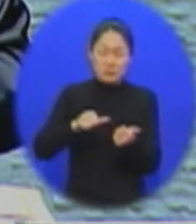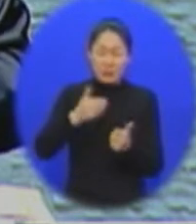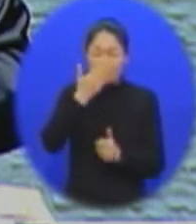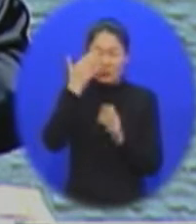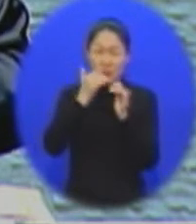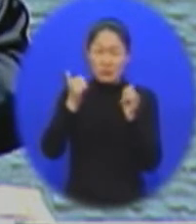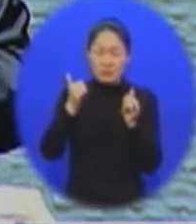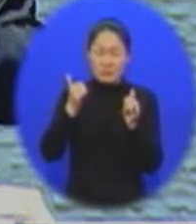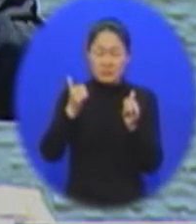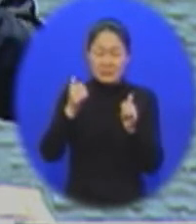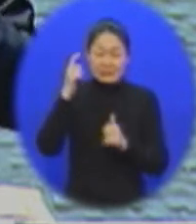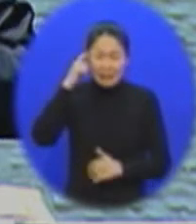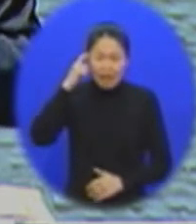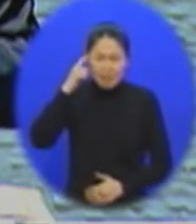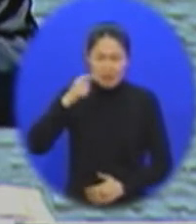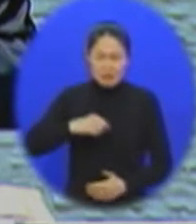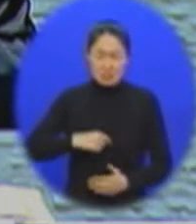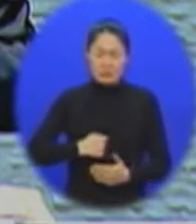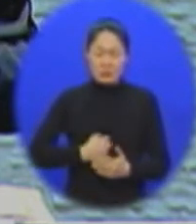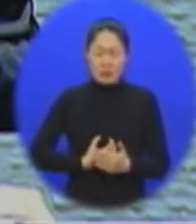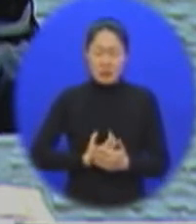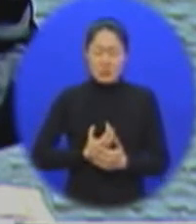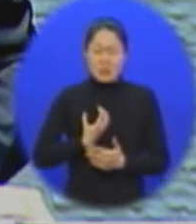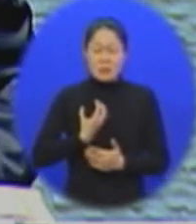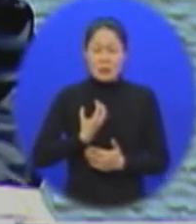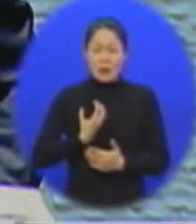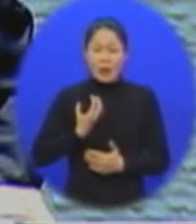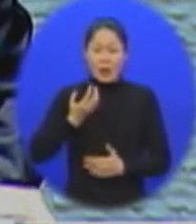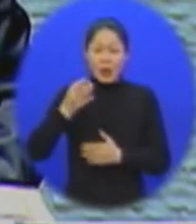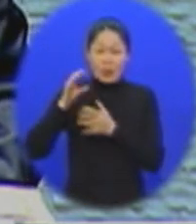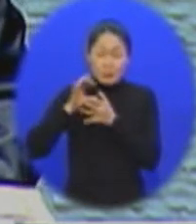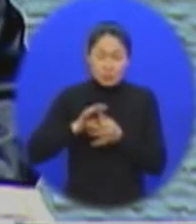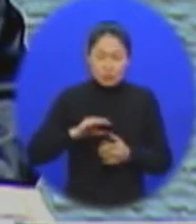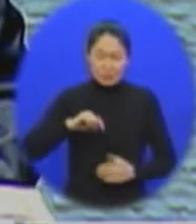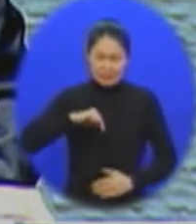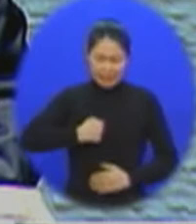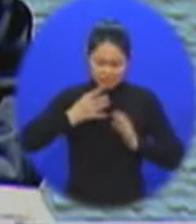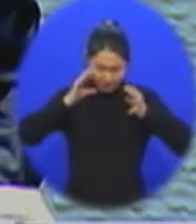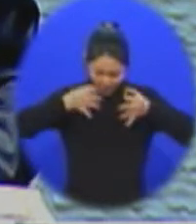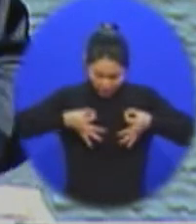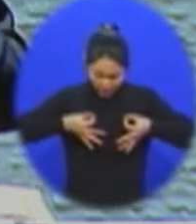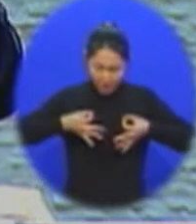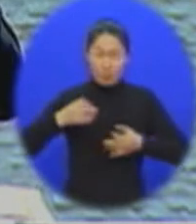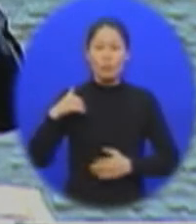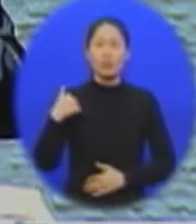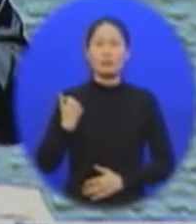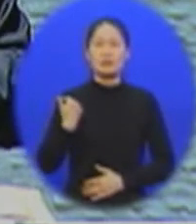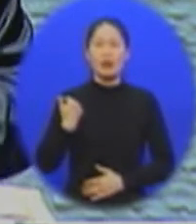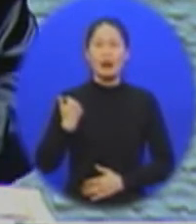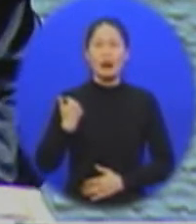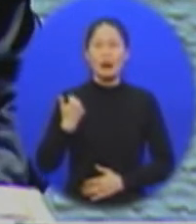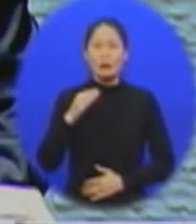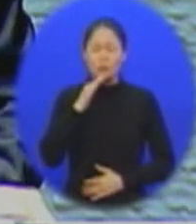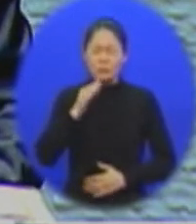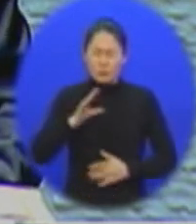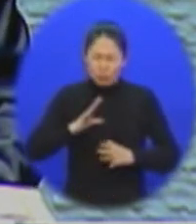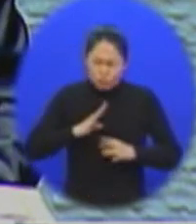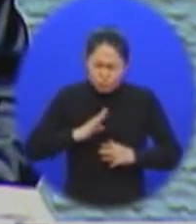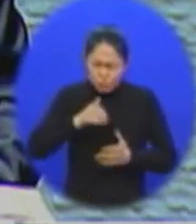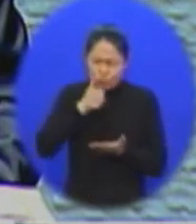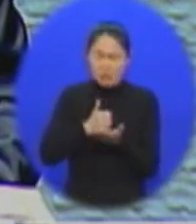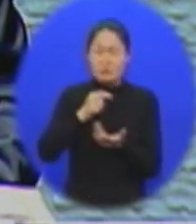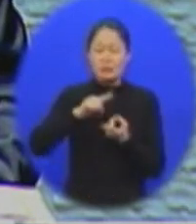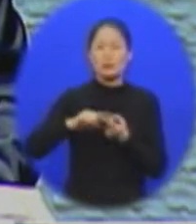올라오면서 도 우리가 의 회전이 그러고 있다는 사실을 모르는 거예요 이것이 엄마 나 무서운 죄 인지를 뭐라는